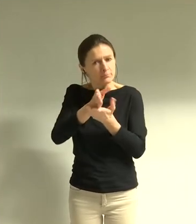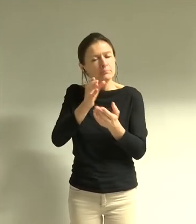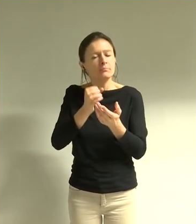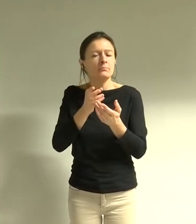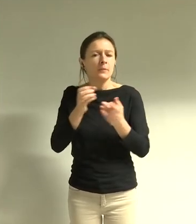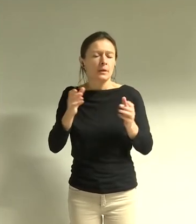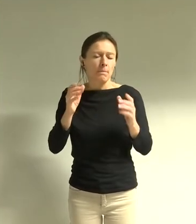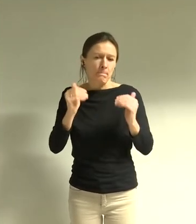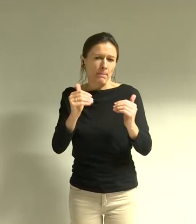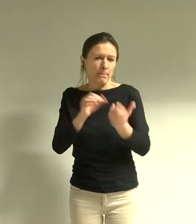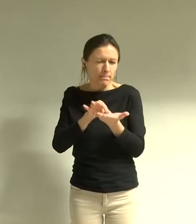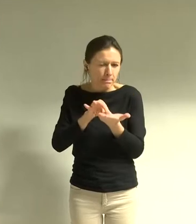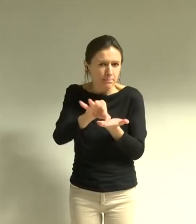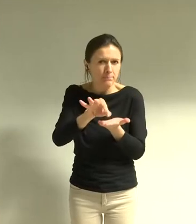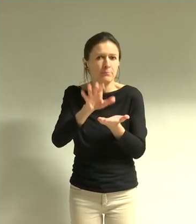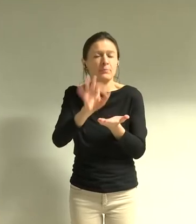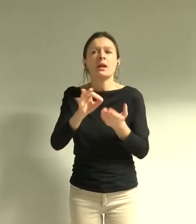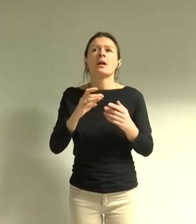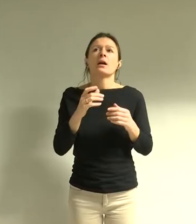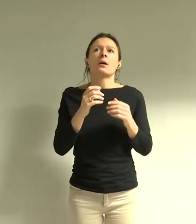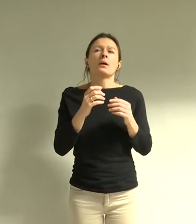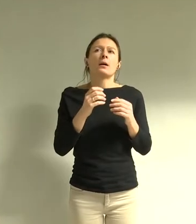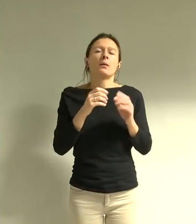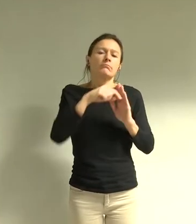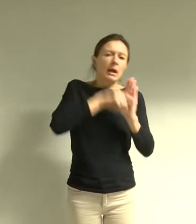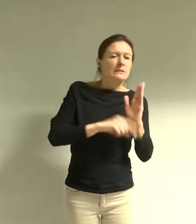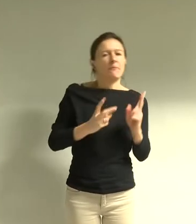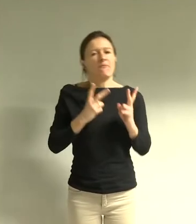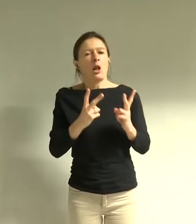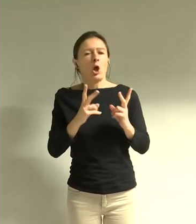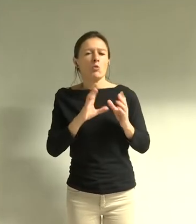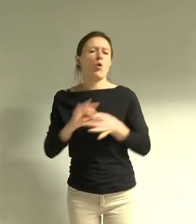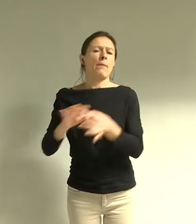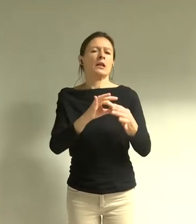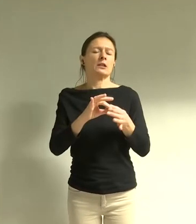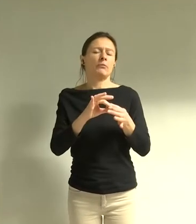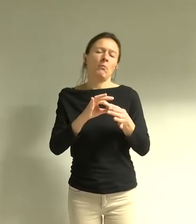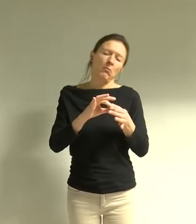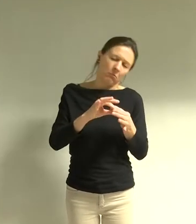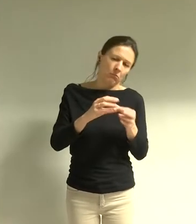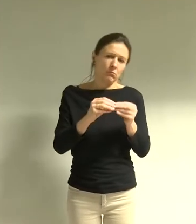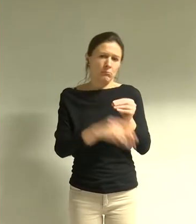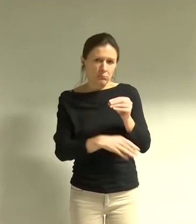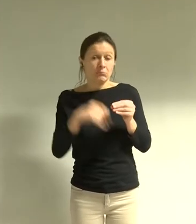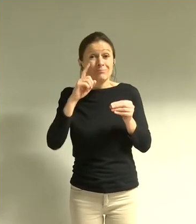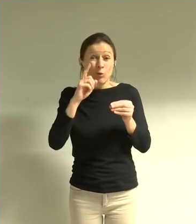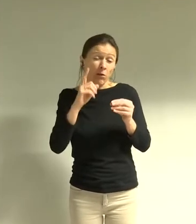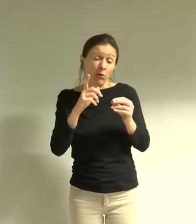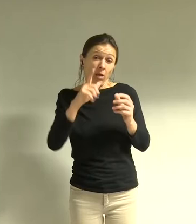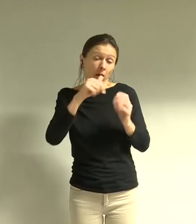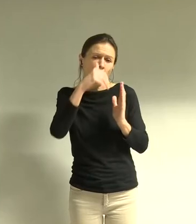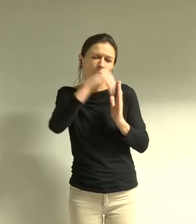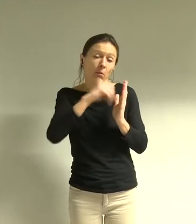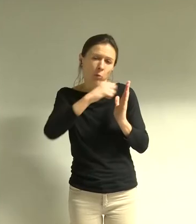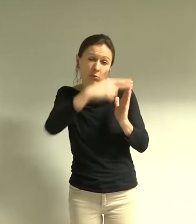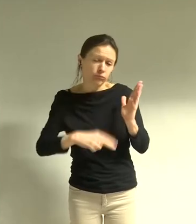je vous passe les valeurs et principes coopératifs qui nous permettre de démontrer que le statut de six se trouvent en parfaite adéquation par son organisation et ses objectifs avec